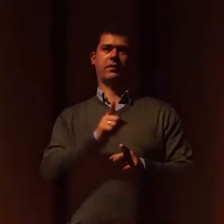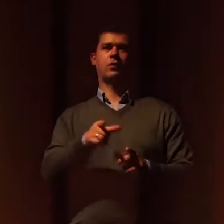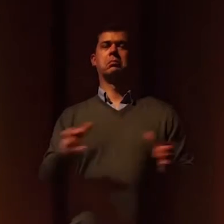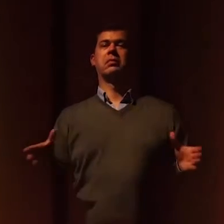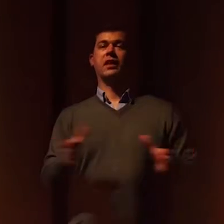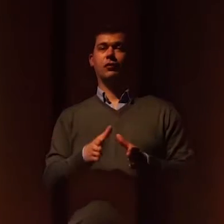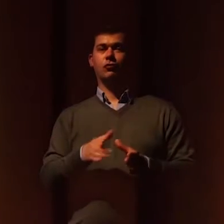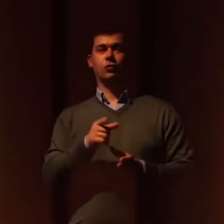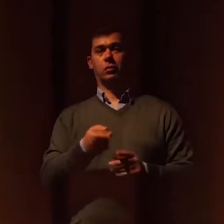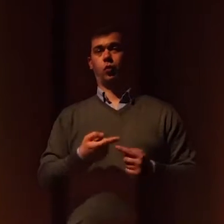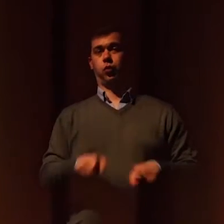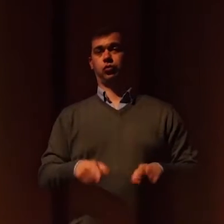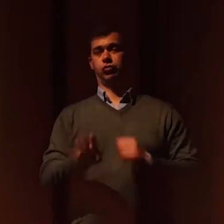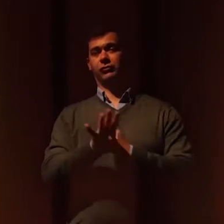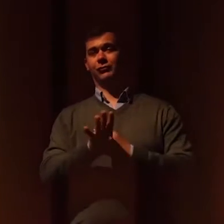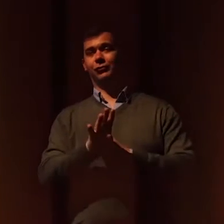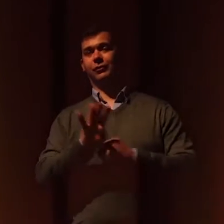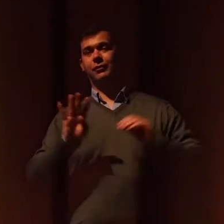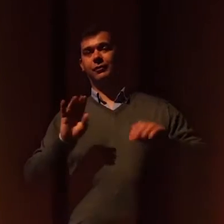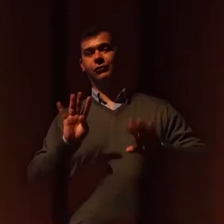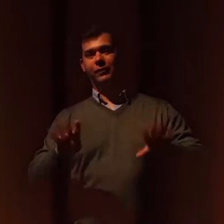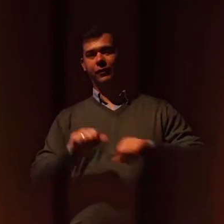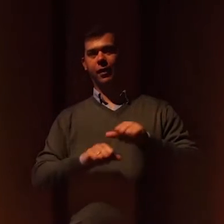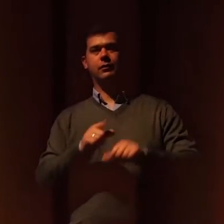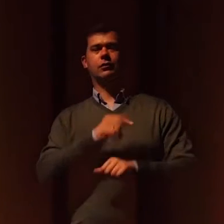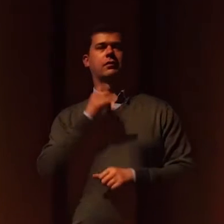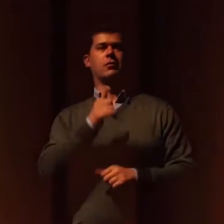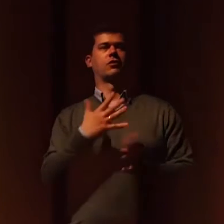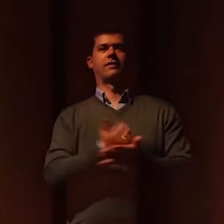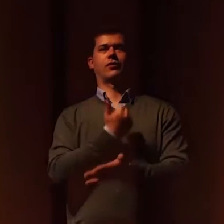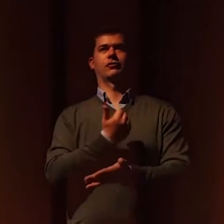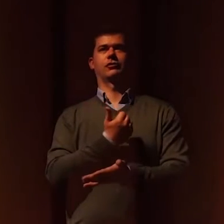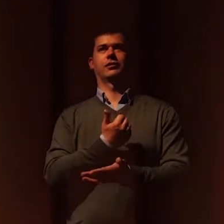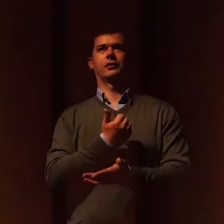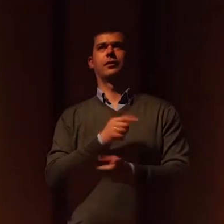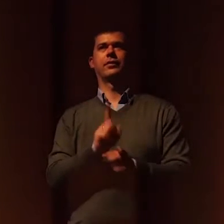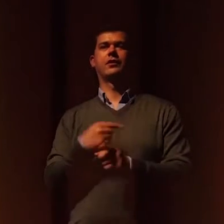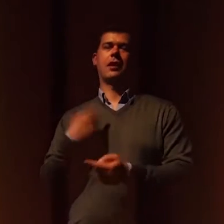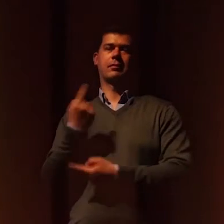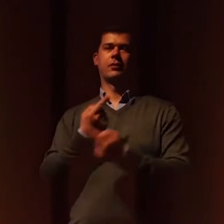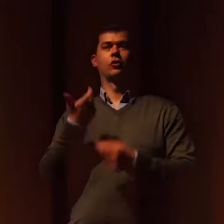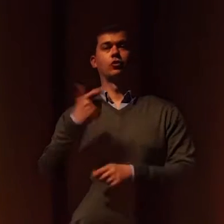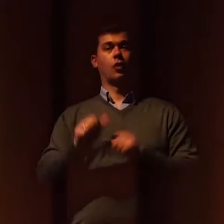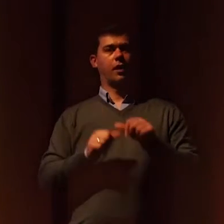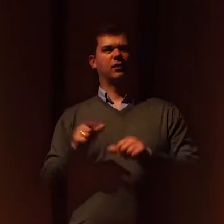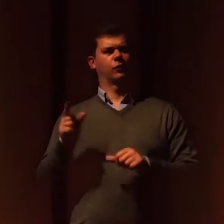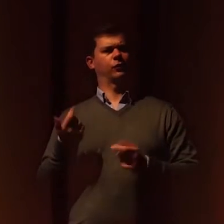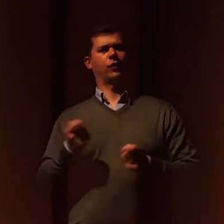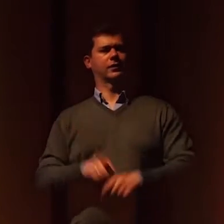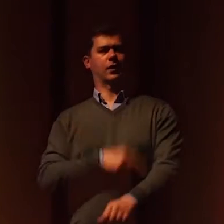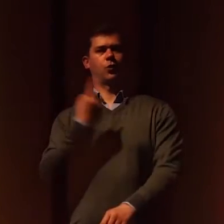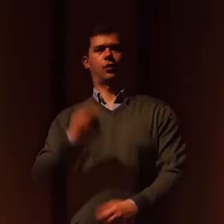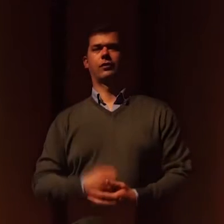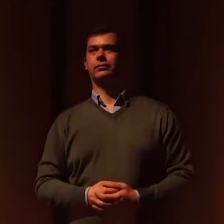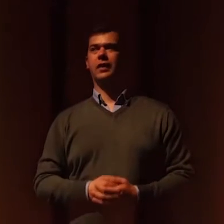które są krócej nie mogą w tak zakresie z tego korzystać myślę że ten wymog 100 lat jest wymogiem za daleko